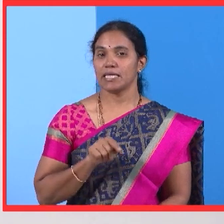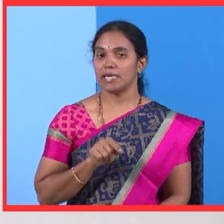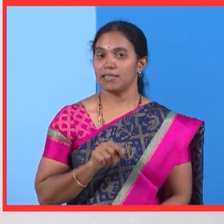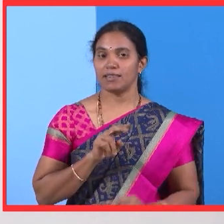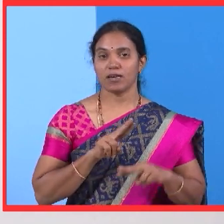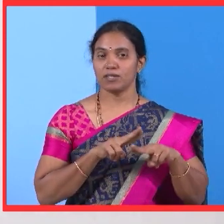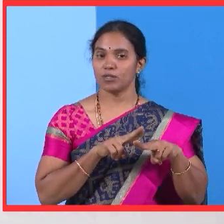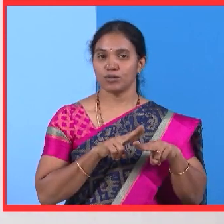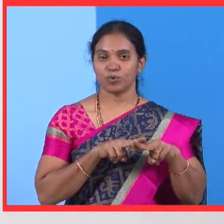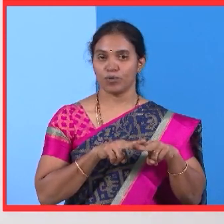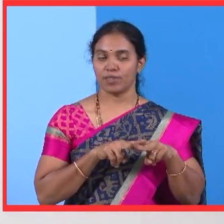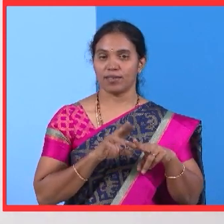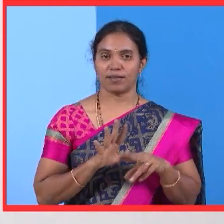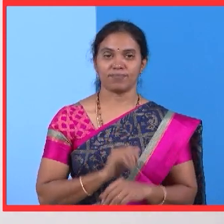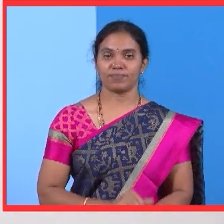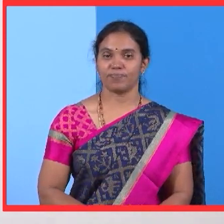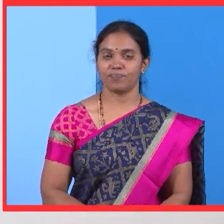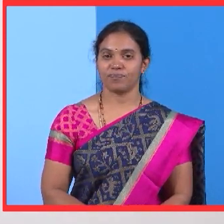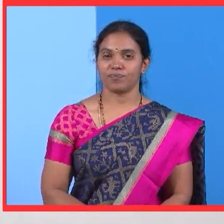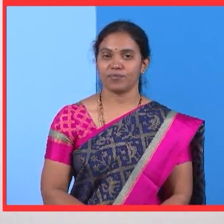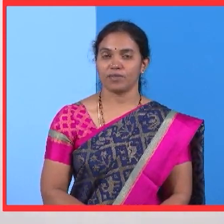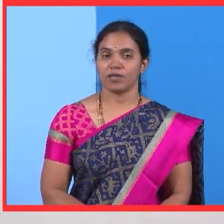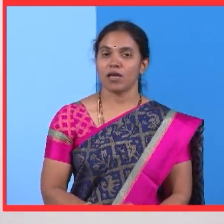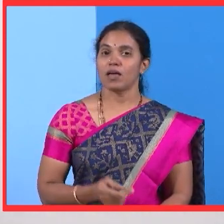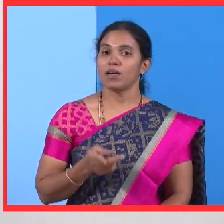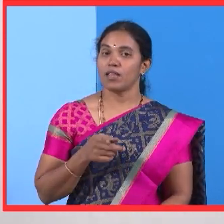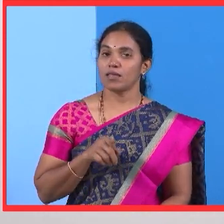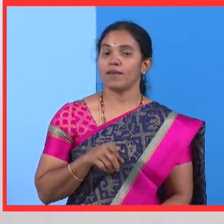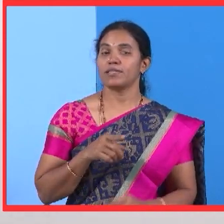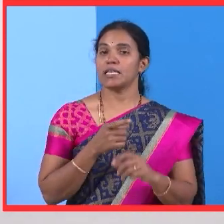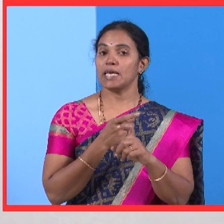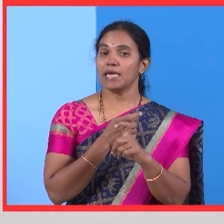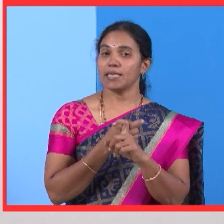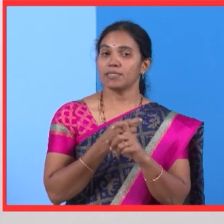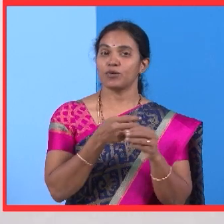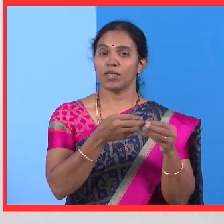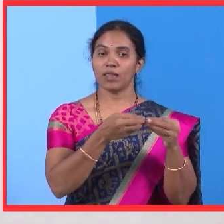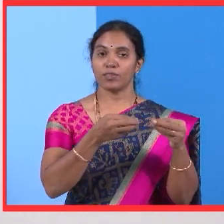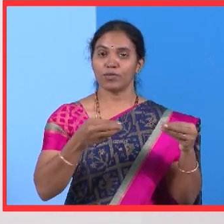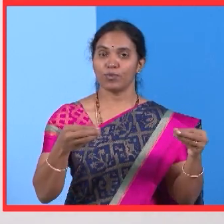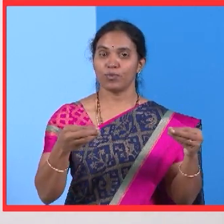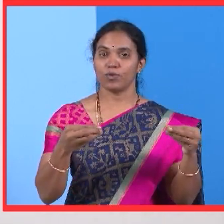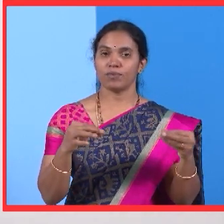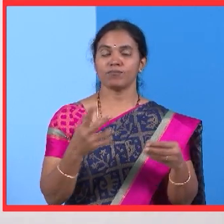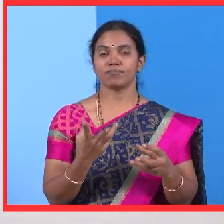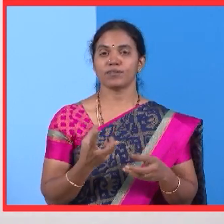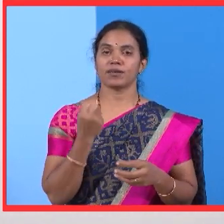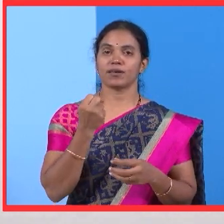எக்ஸ் ஒன் ப்ளஸ் எக்ஸ் டூ பை டூ. அதாவது எக்ஸினுடைய தொலைவை நம்ம இவ்வாறு